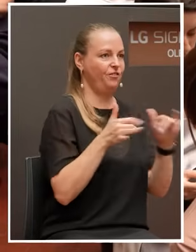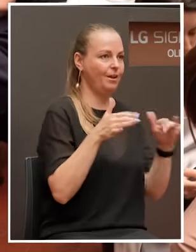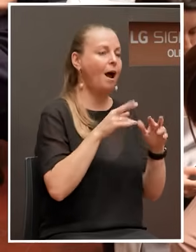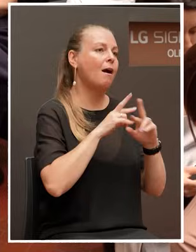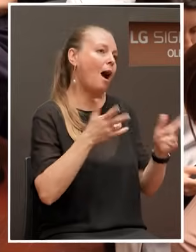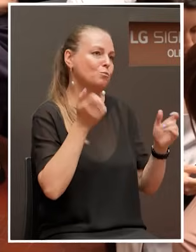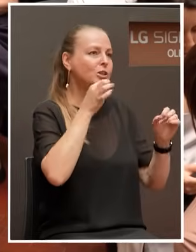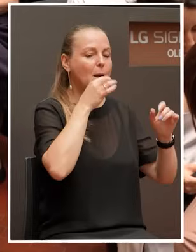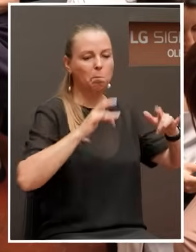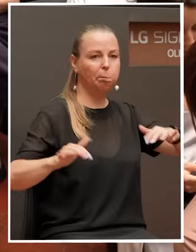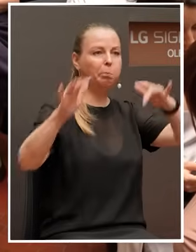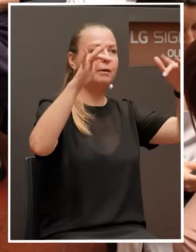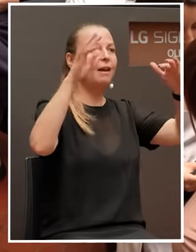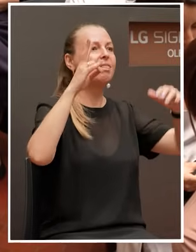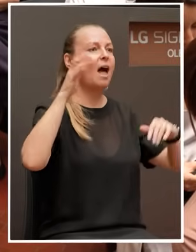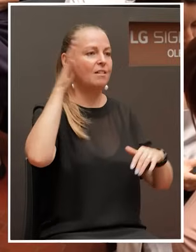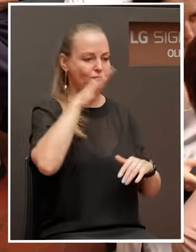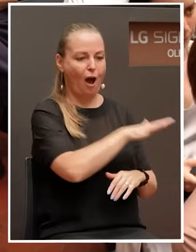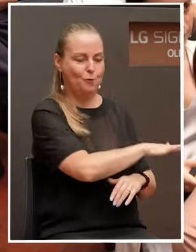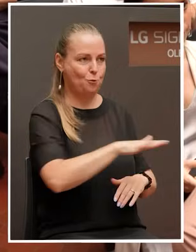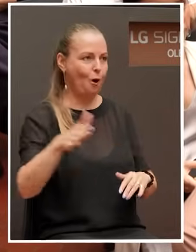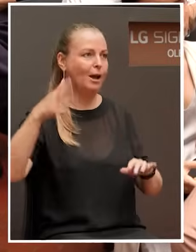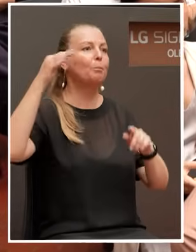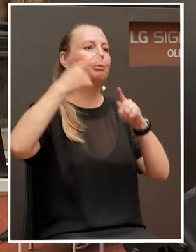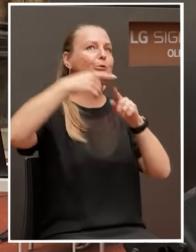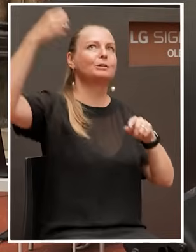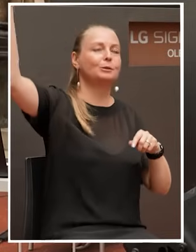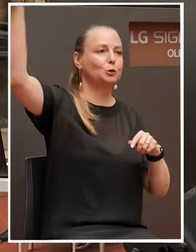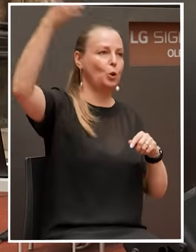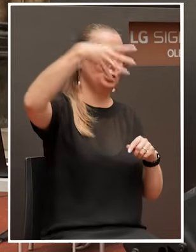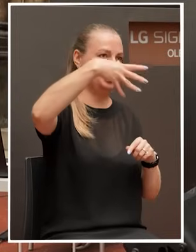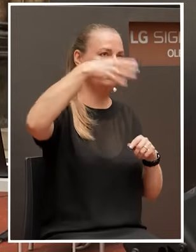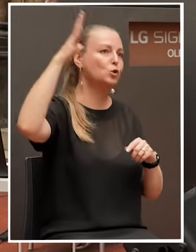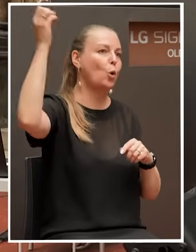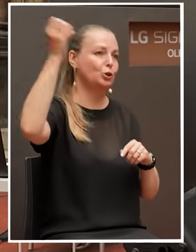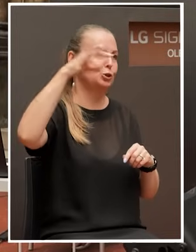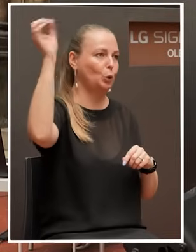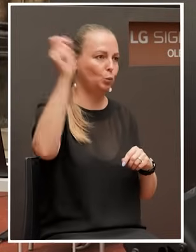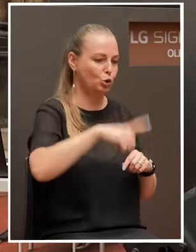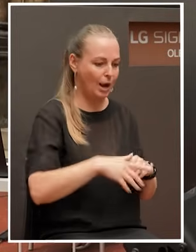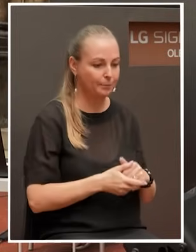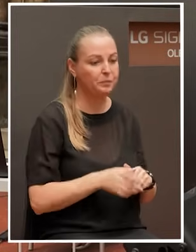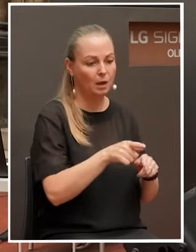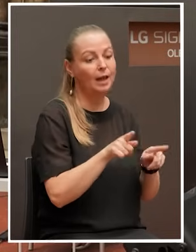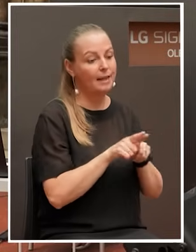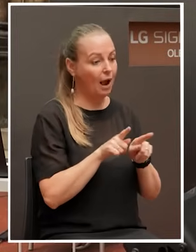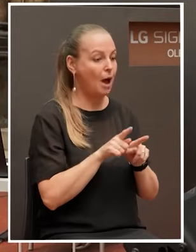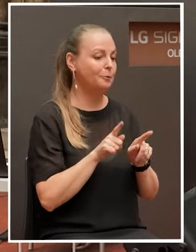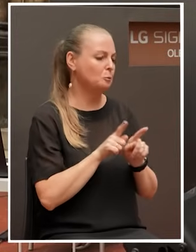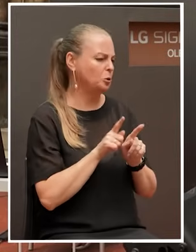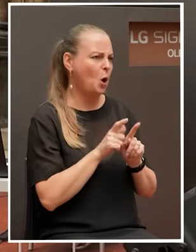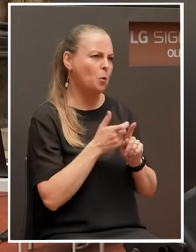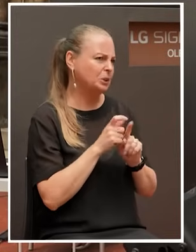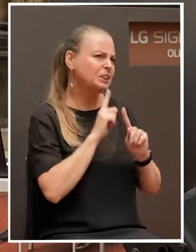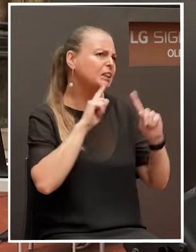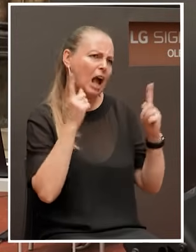водой, окрашенную солнечными лучами. Ну или вот, наконец, такая вот тоже довольно странная штука, 5 фигур в